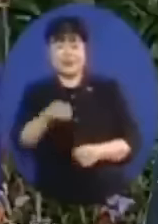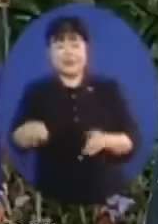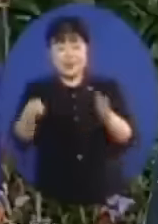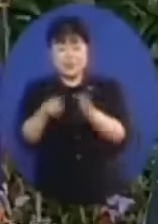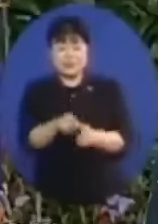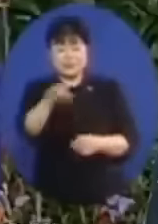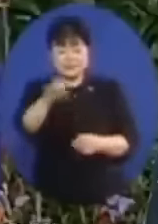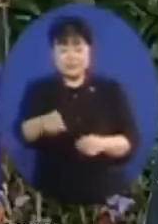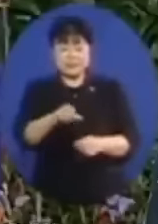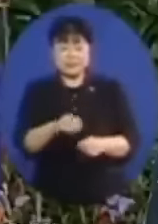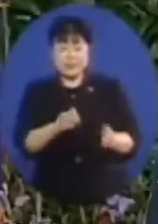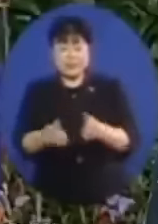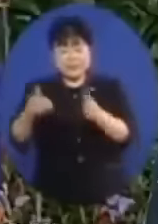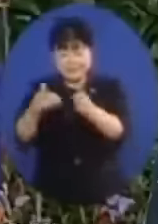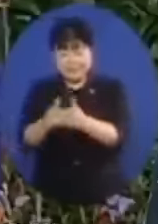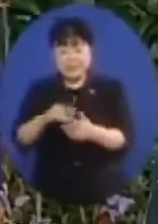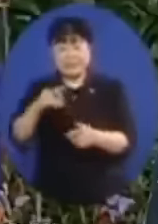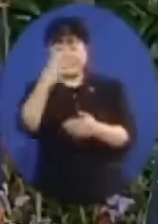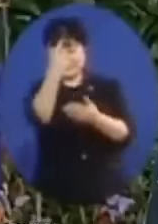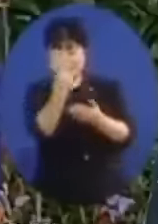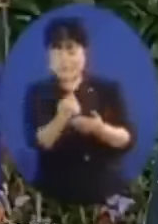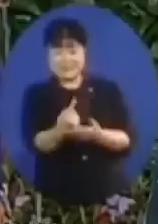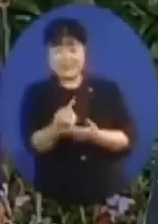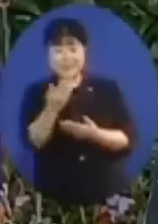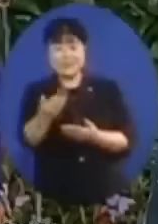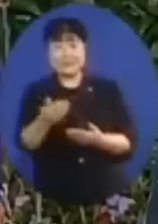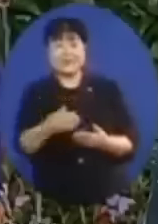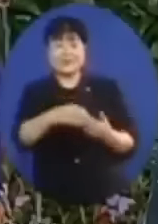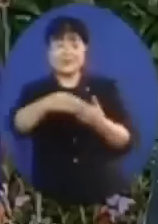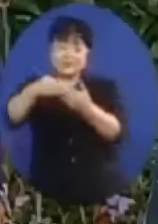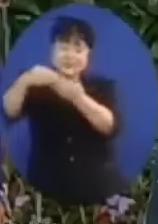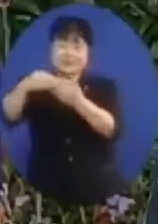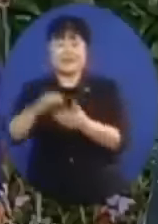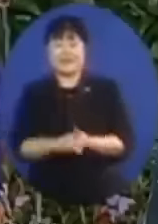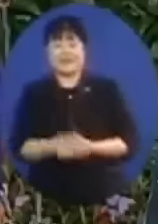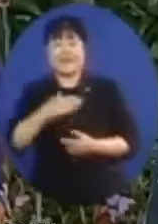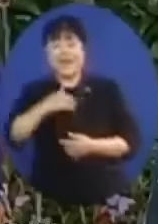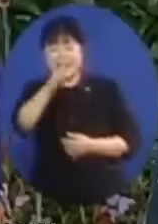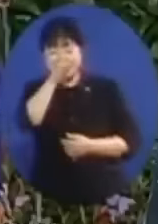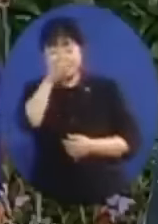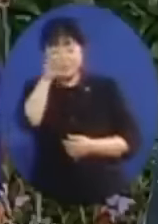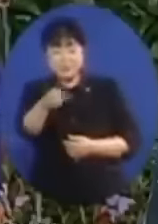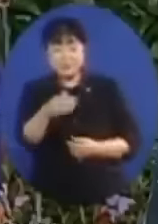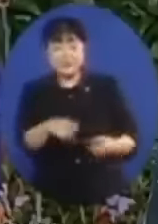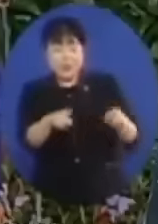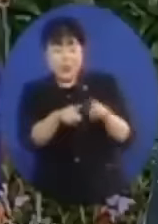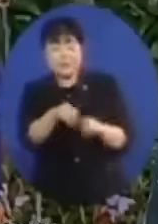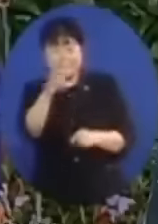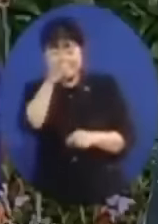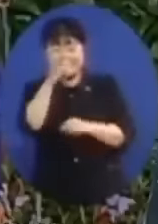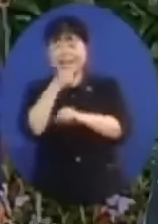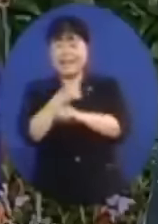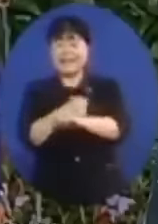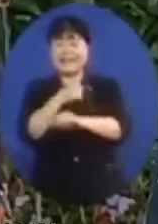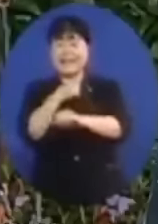위하여 거처를 예비하면 내가 다시 와서 너희를 내게로 영접하여 내 곳에 너희도 있게